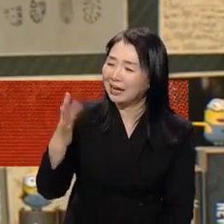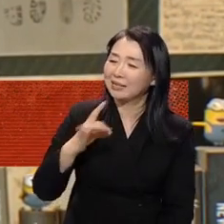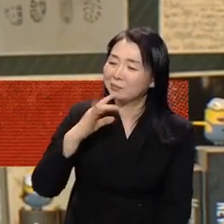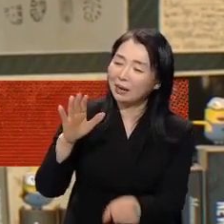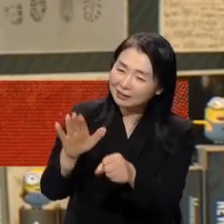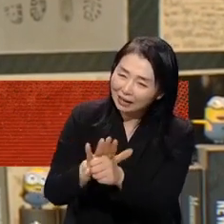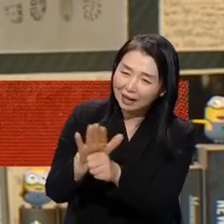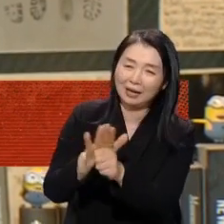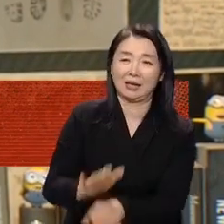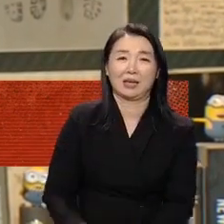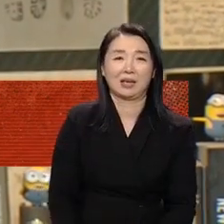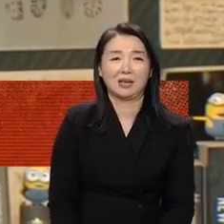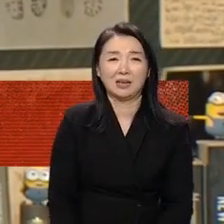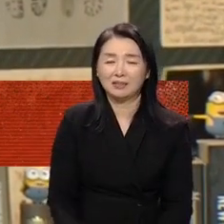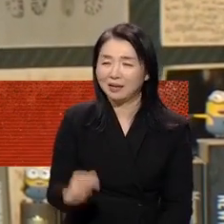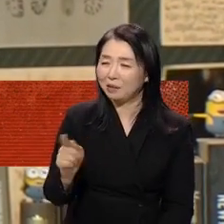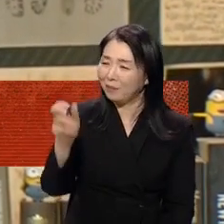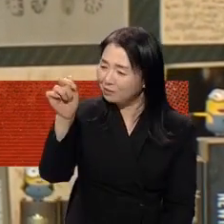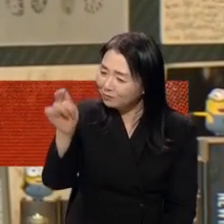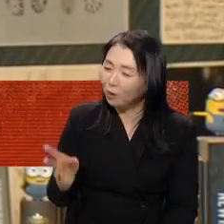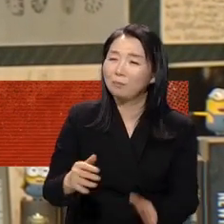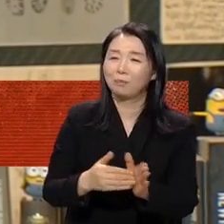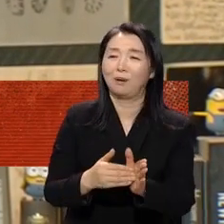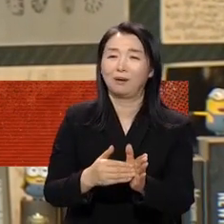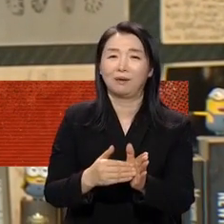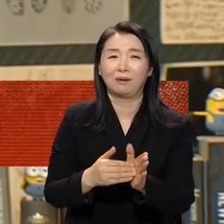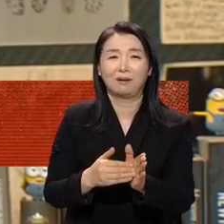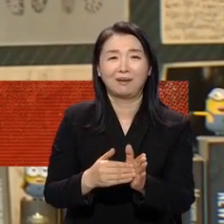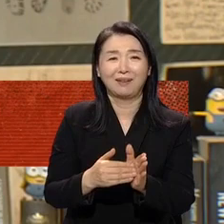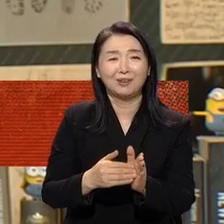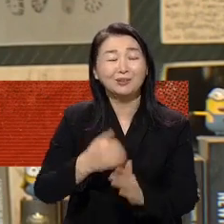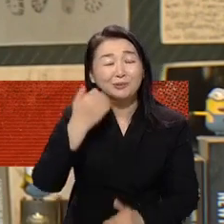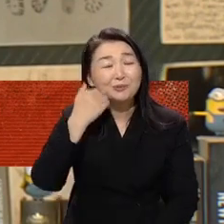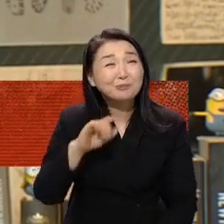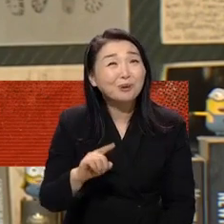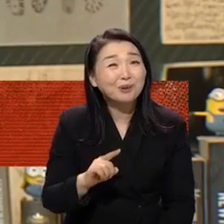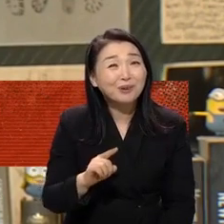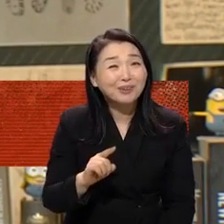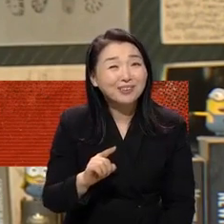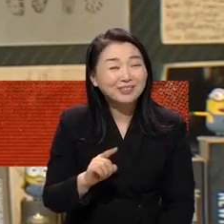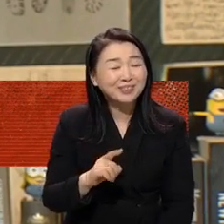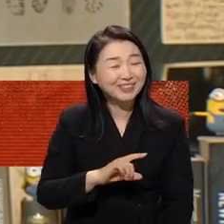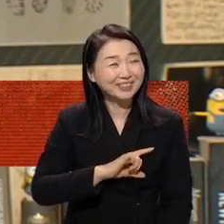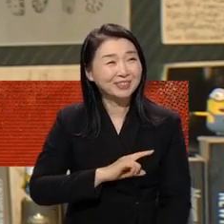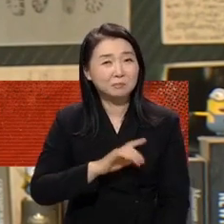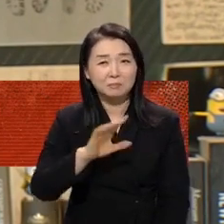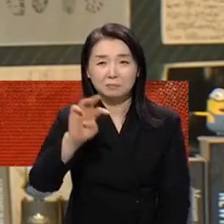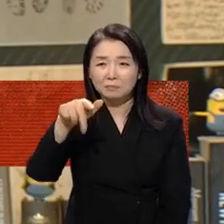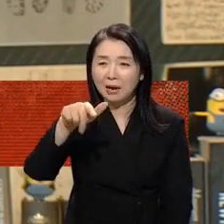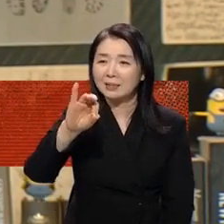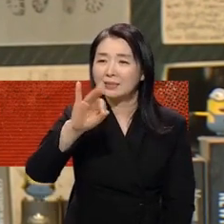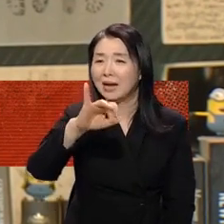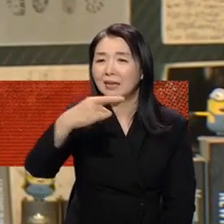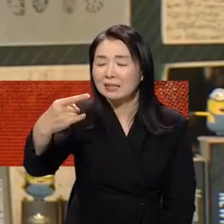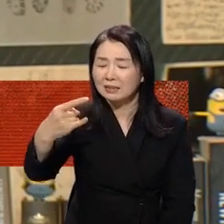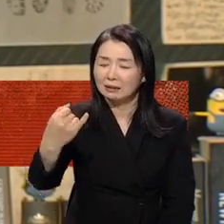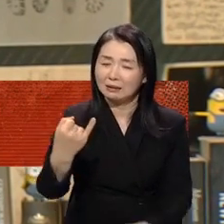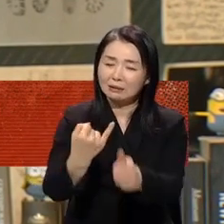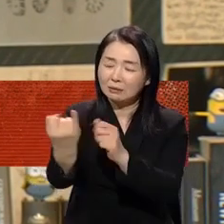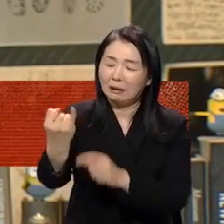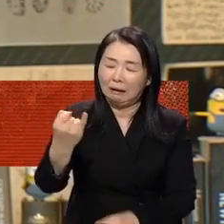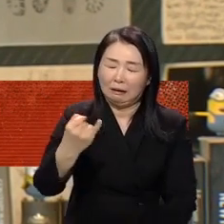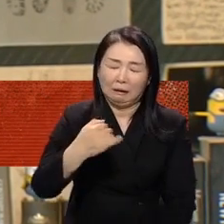없다고 내가 몇 번을 얘기했어 어 나 그 누구야 그거 이름도 그 박상이 나 그 여자만 생각하면 아주 그냥 치가